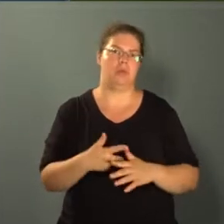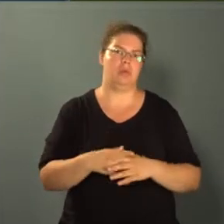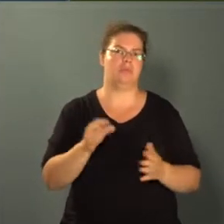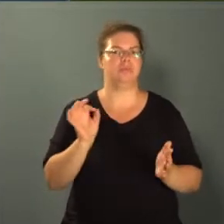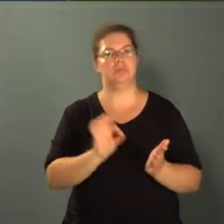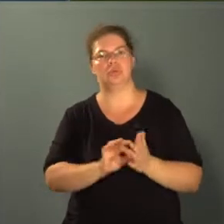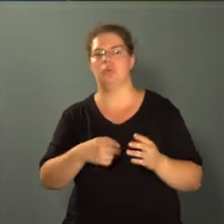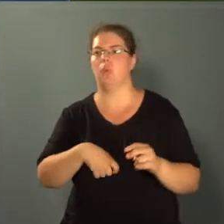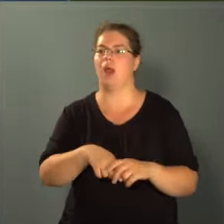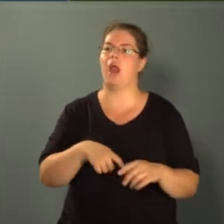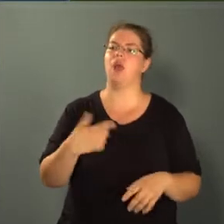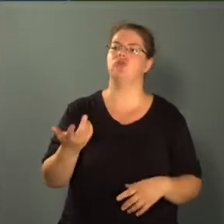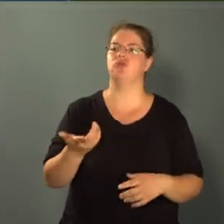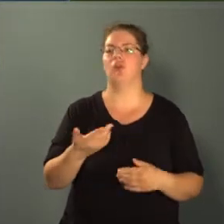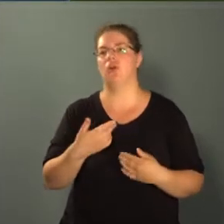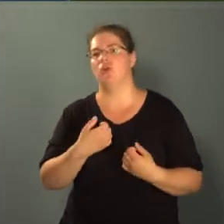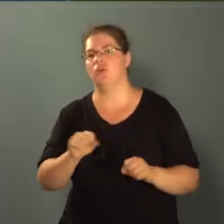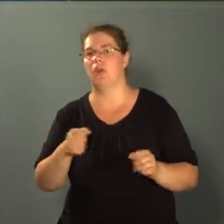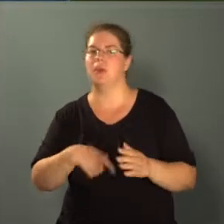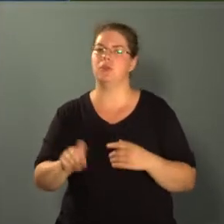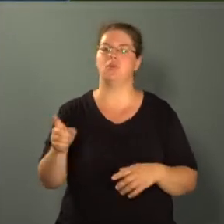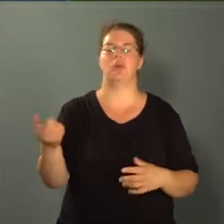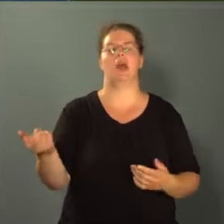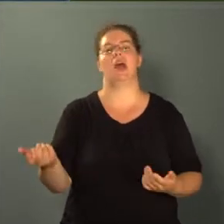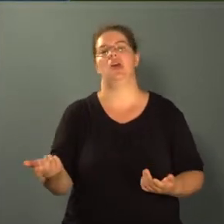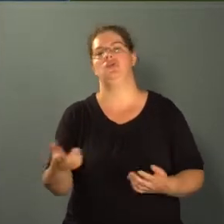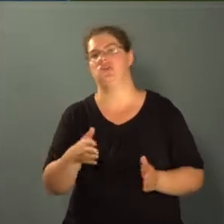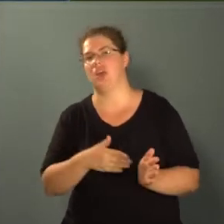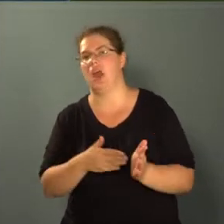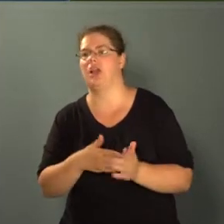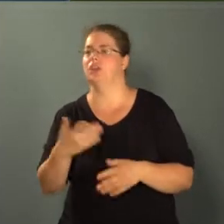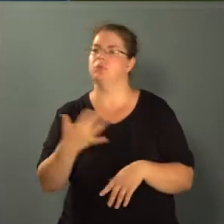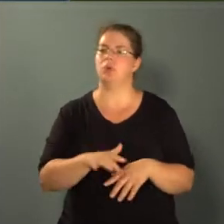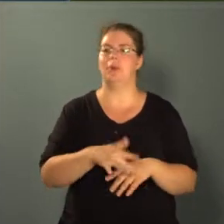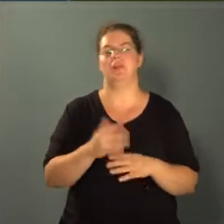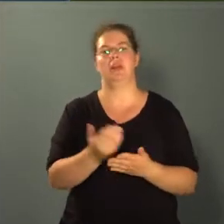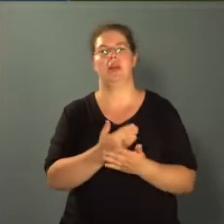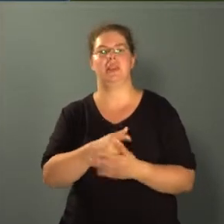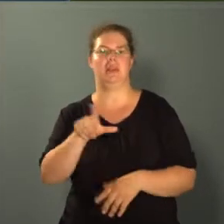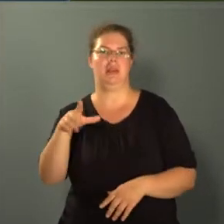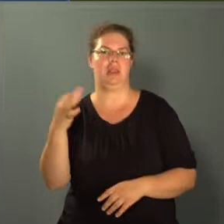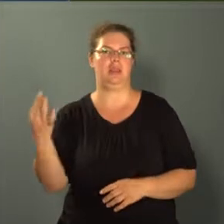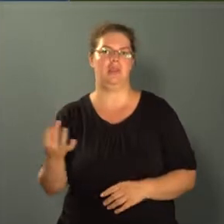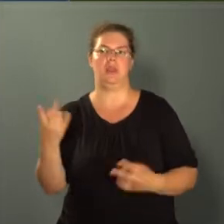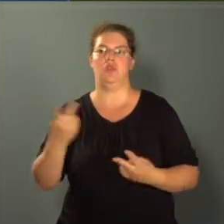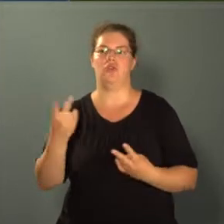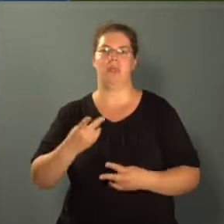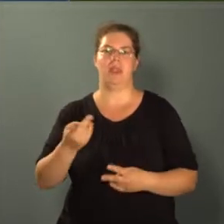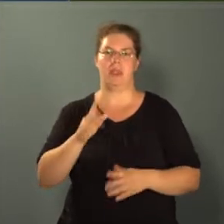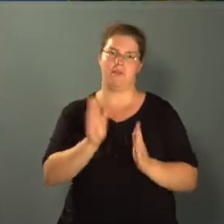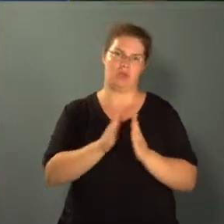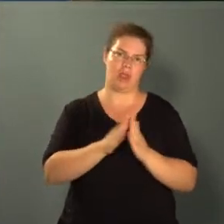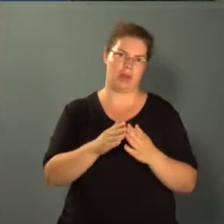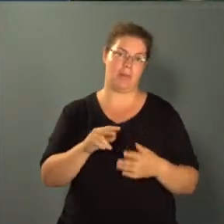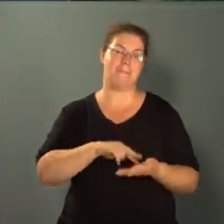illetve szabadrugás szögletek, variációk, ezeket tudjuk, próbáljuk kihasználni ezt a 2 napot, és hát természetesen pedig vasárnap pedig a bajnoki